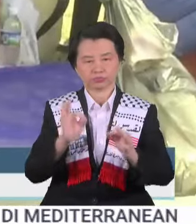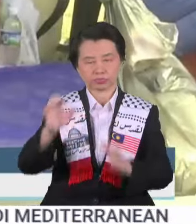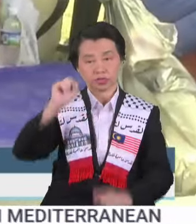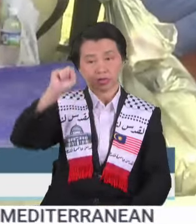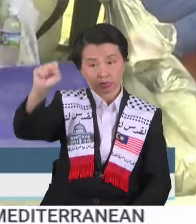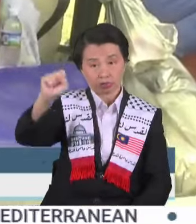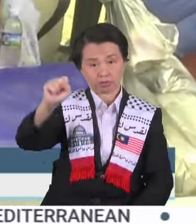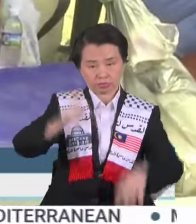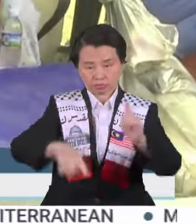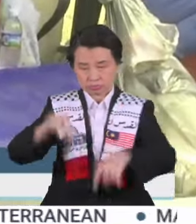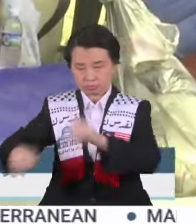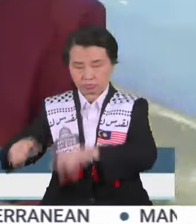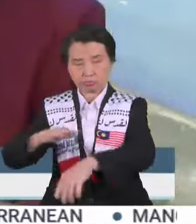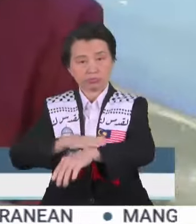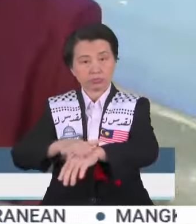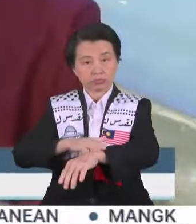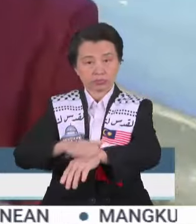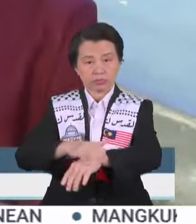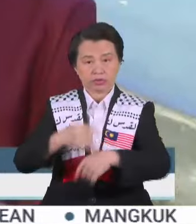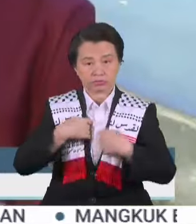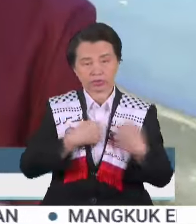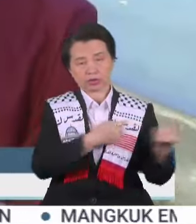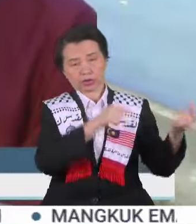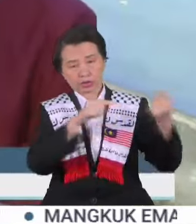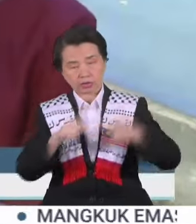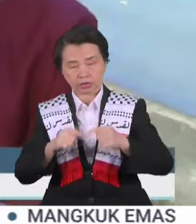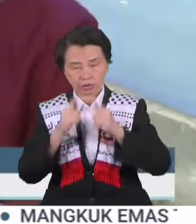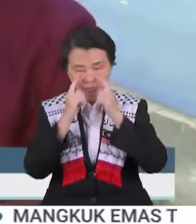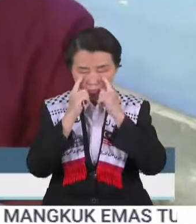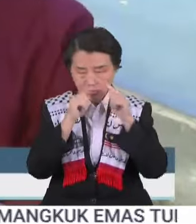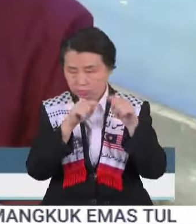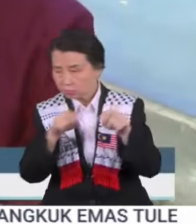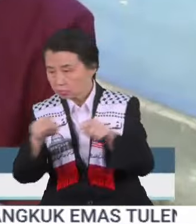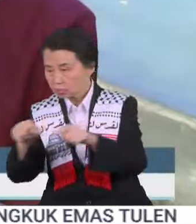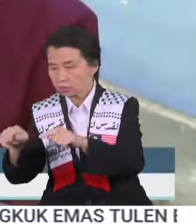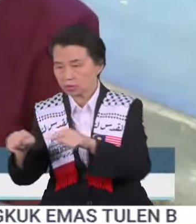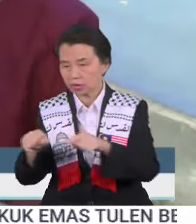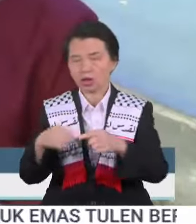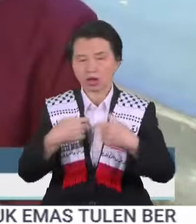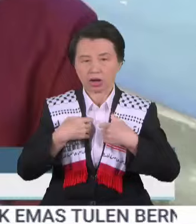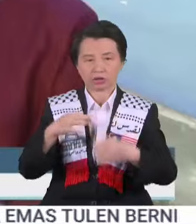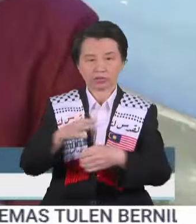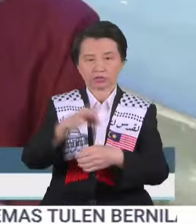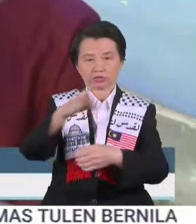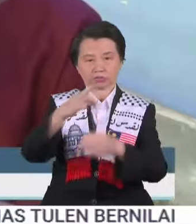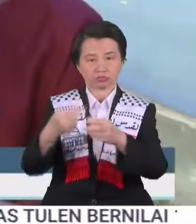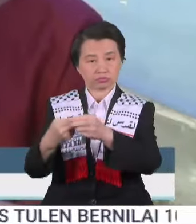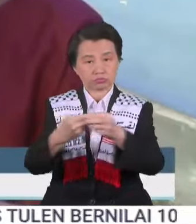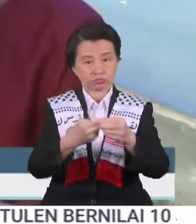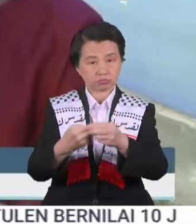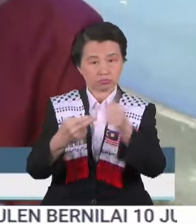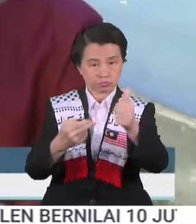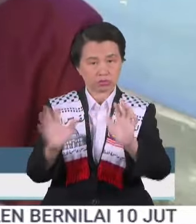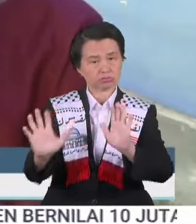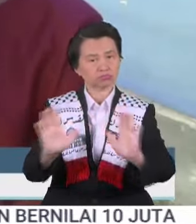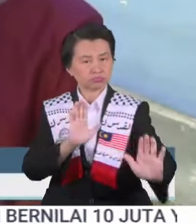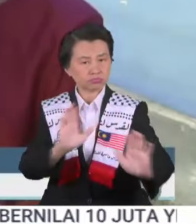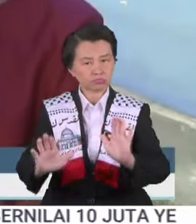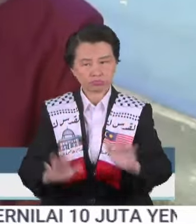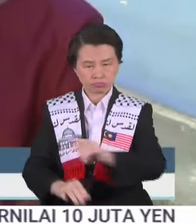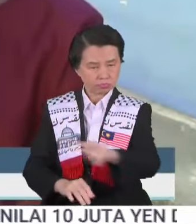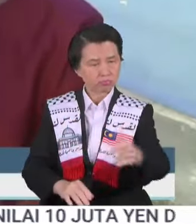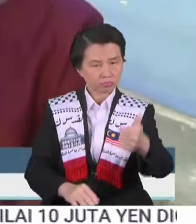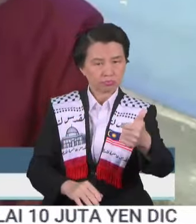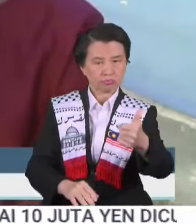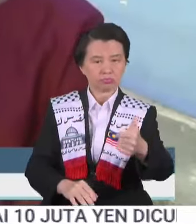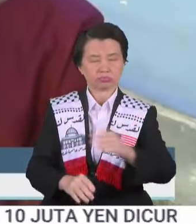terdiri daripada pelbagai etnik, saya dapat melihat daripada kajian kami, saya dapat lihat bahawa ada semangat kesatuan dan toleransi itu amat saya